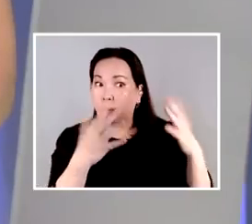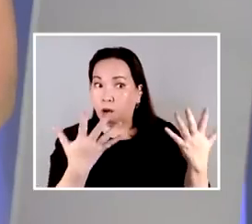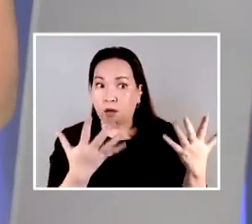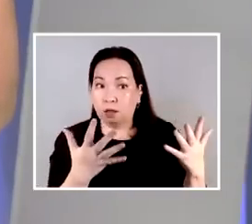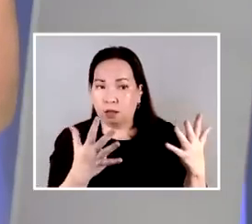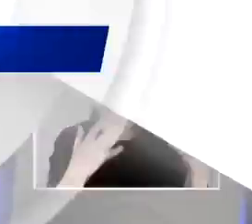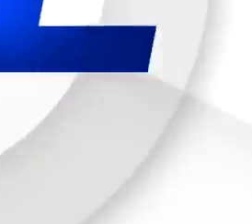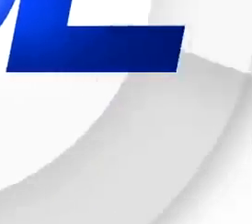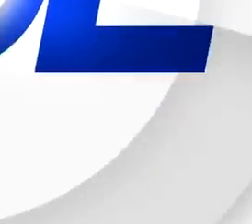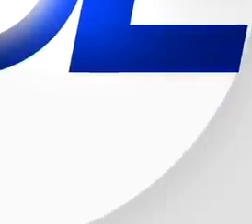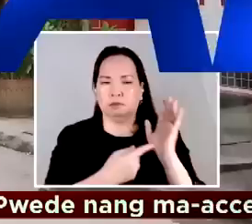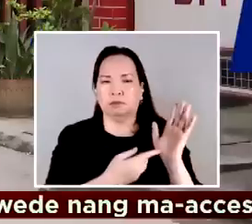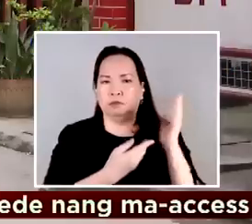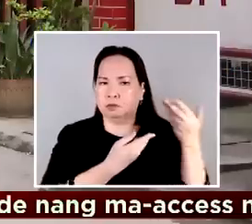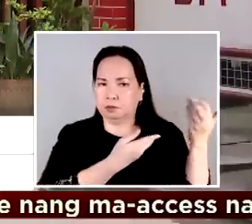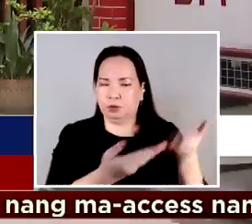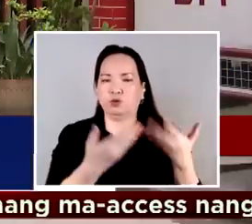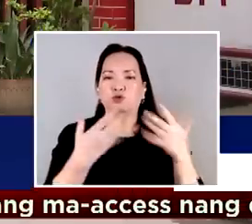Ayalin.